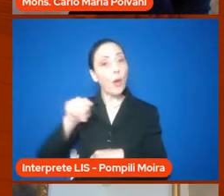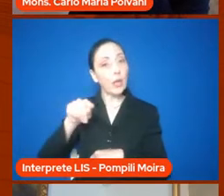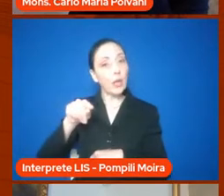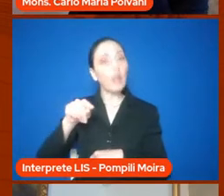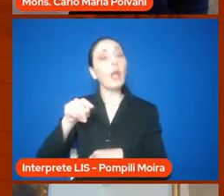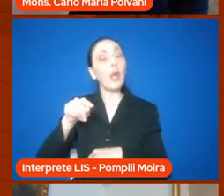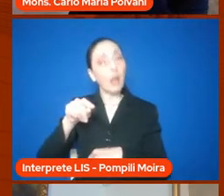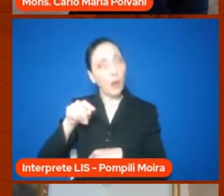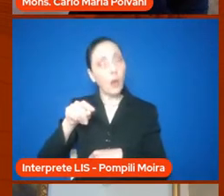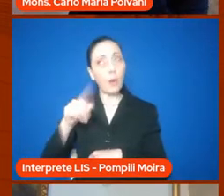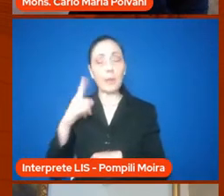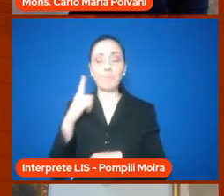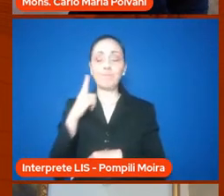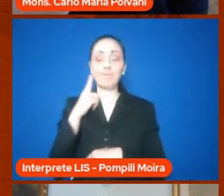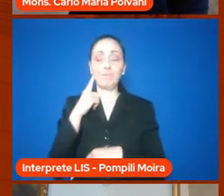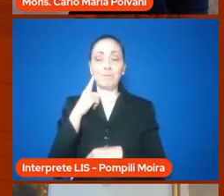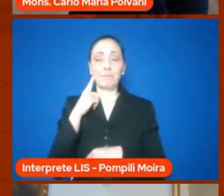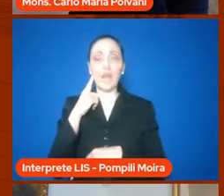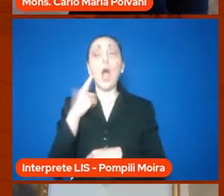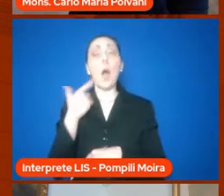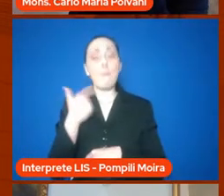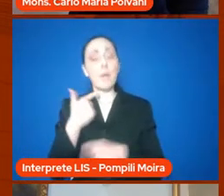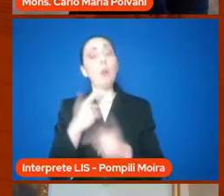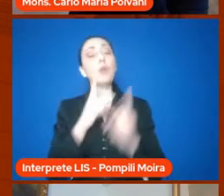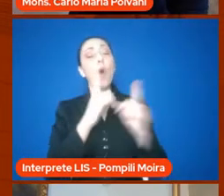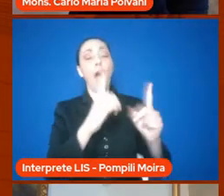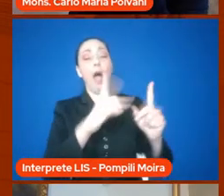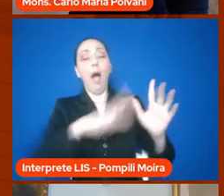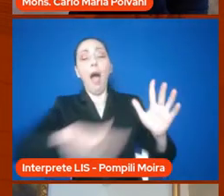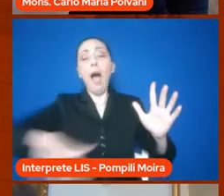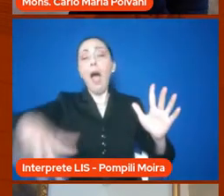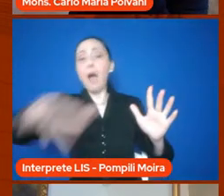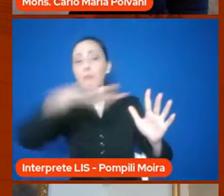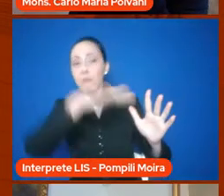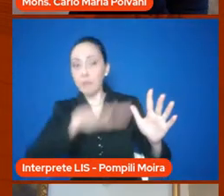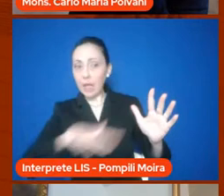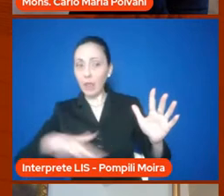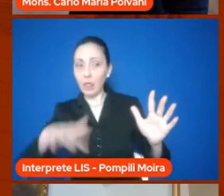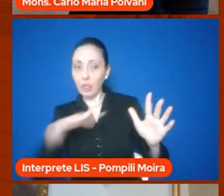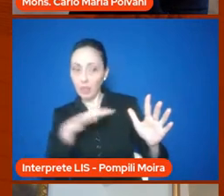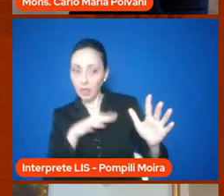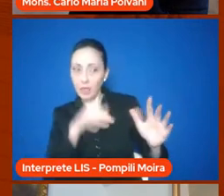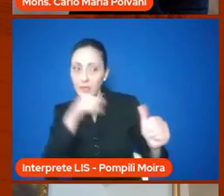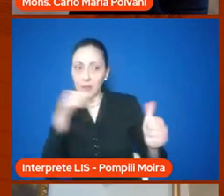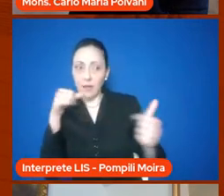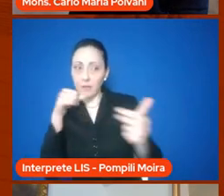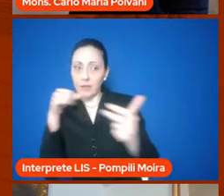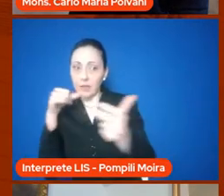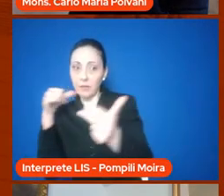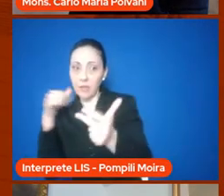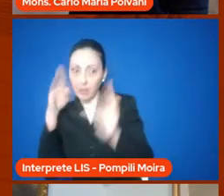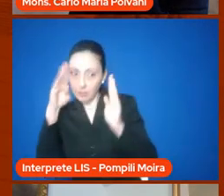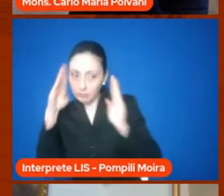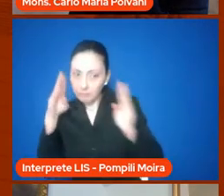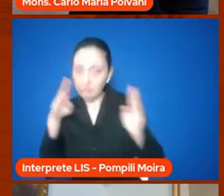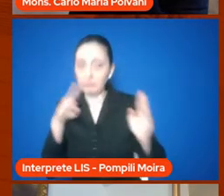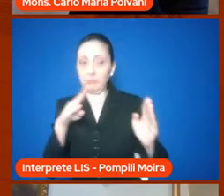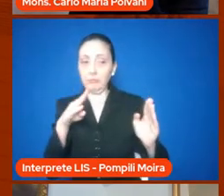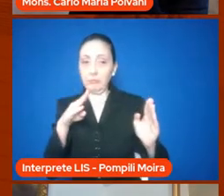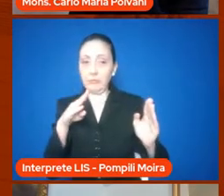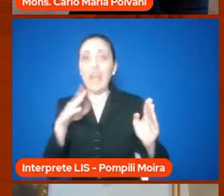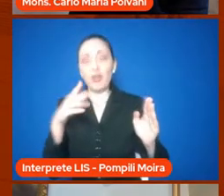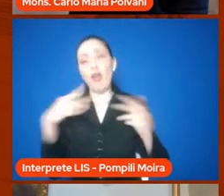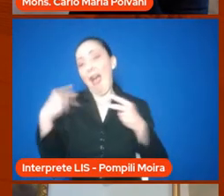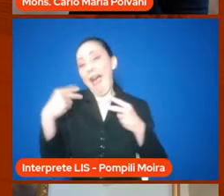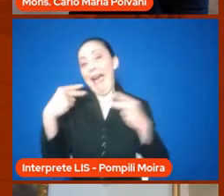ambientale cresciuta esponenzialmente negli ultimi anni, anche perché tutti ci avvertiamo che non è più un problema